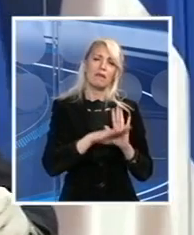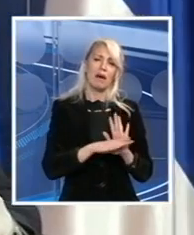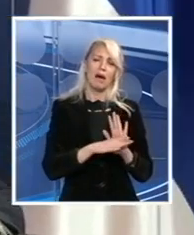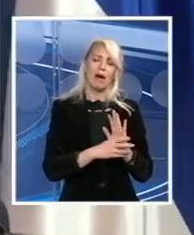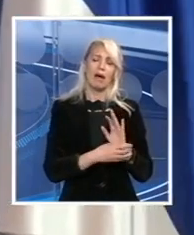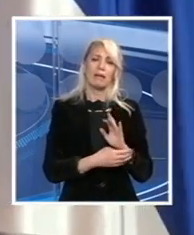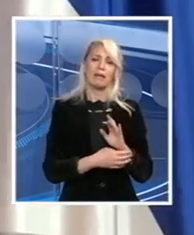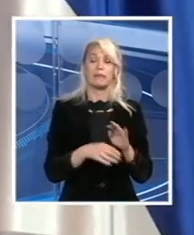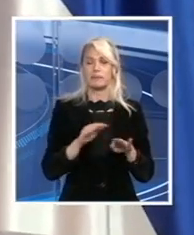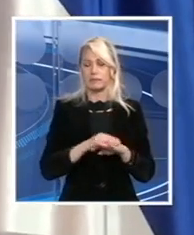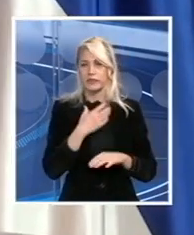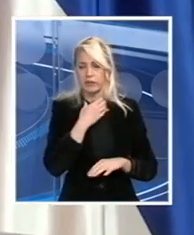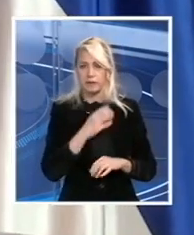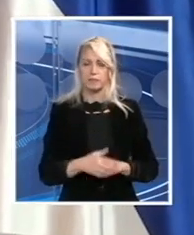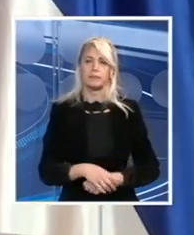izvinjam se,